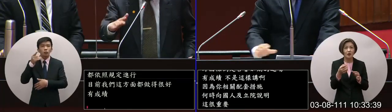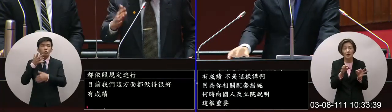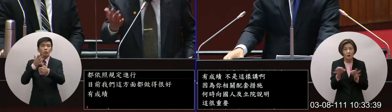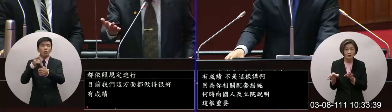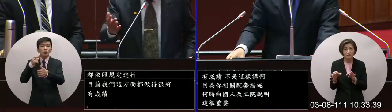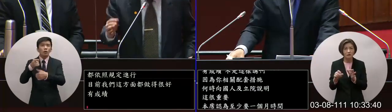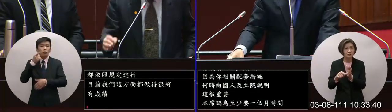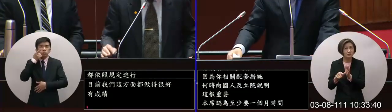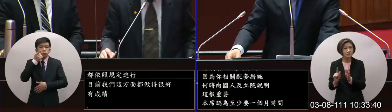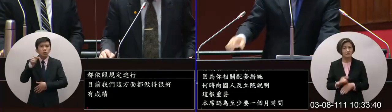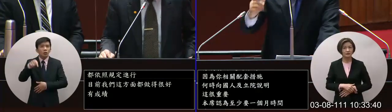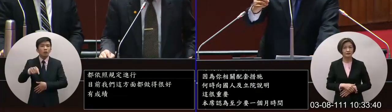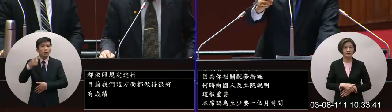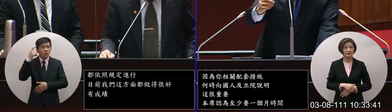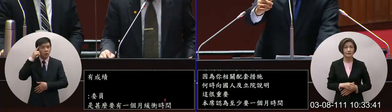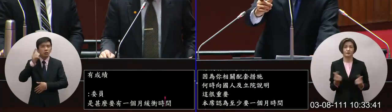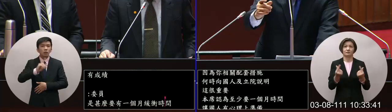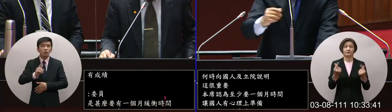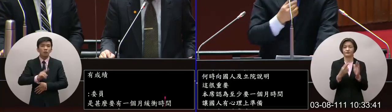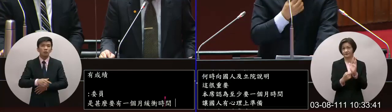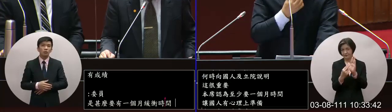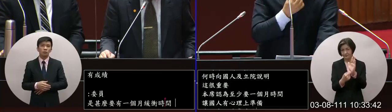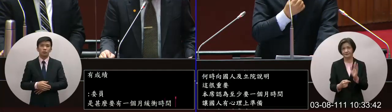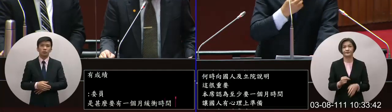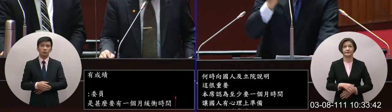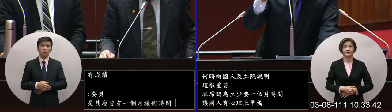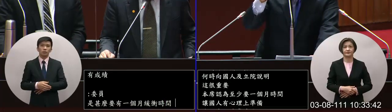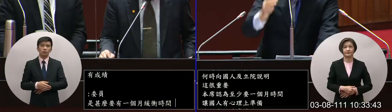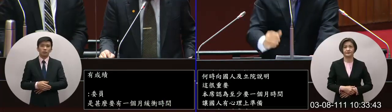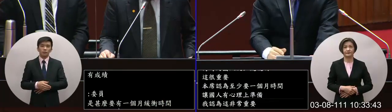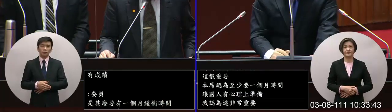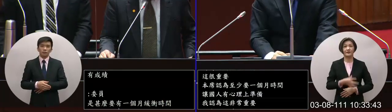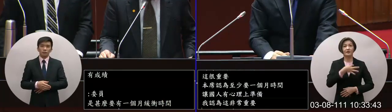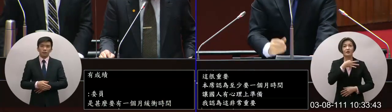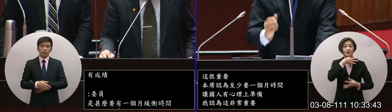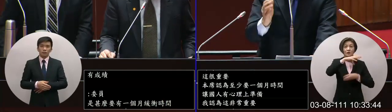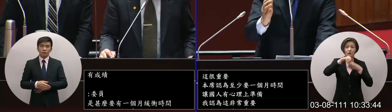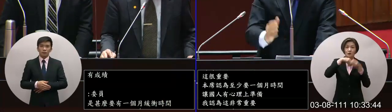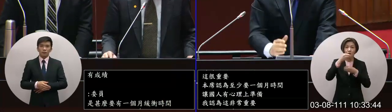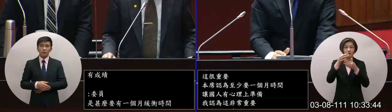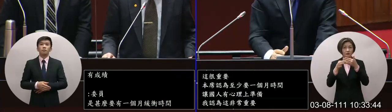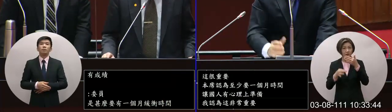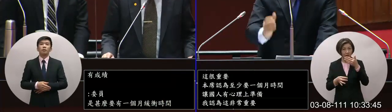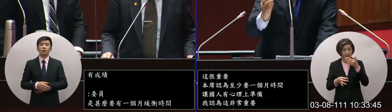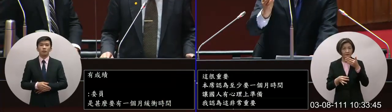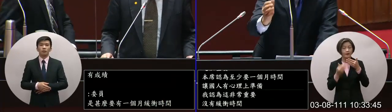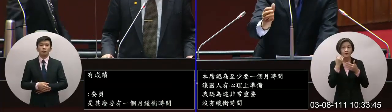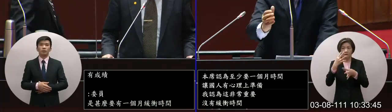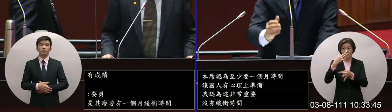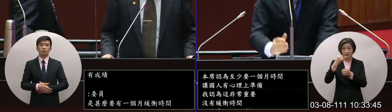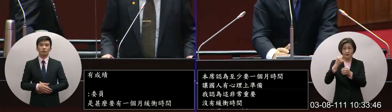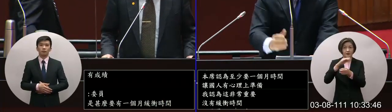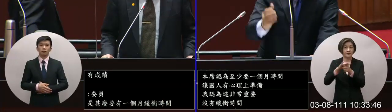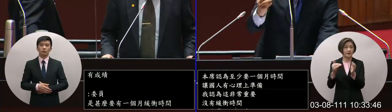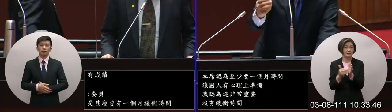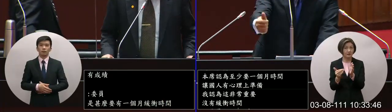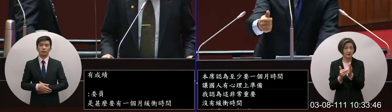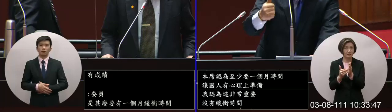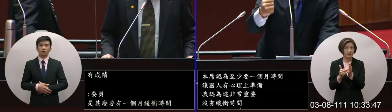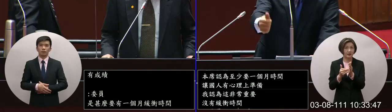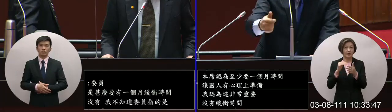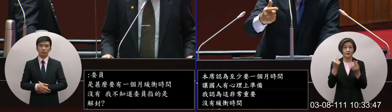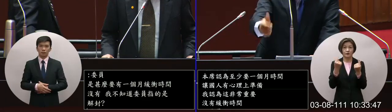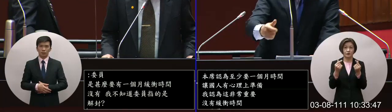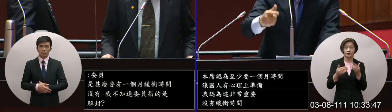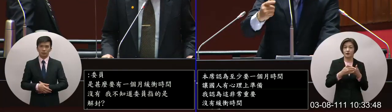是说 解封。就是说最起码你看，因为哦，纾困条例到了以后，它后面包括隔